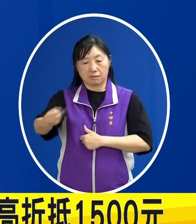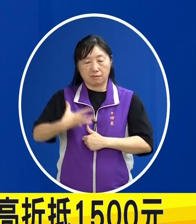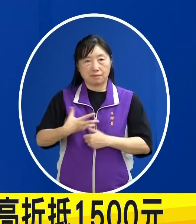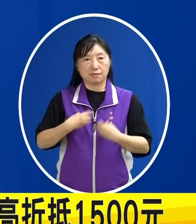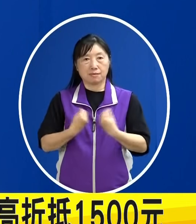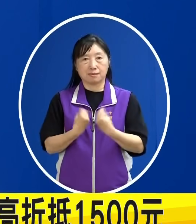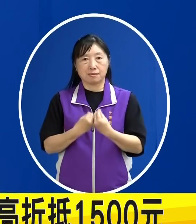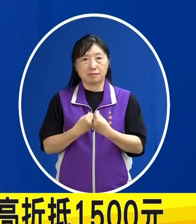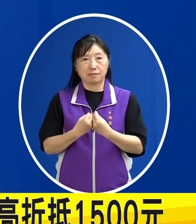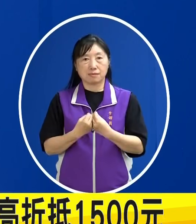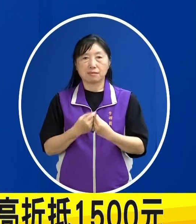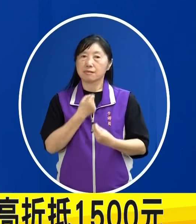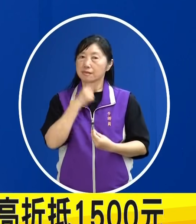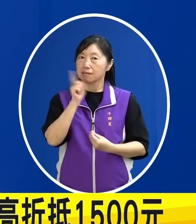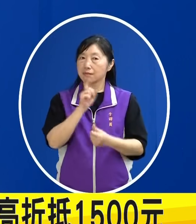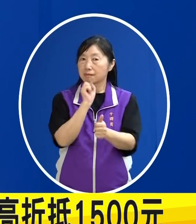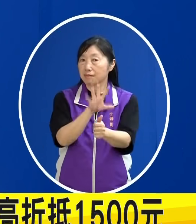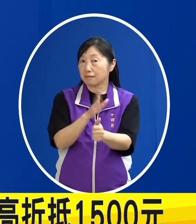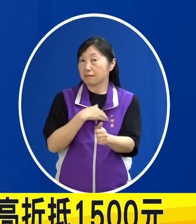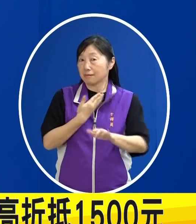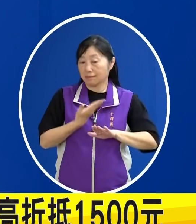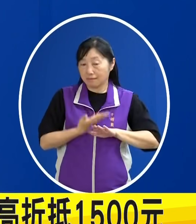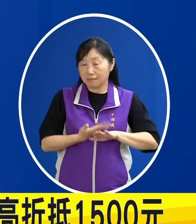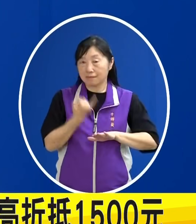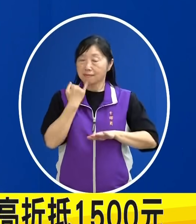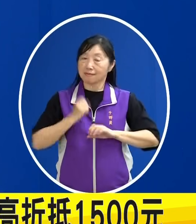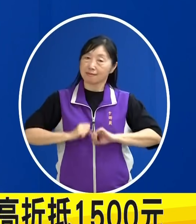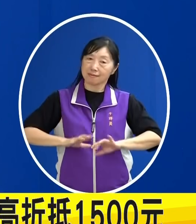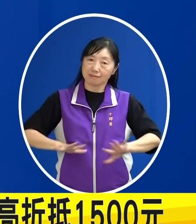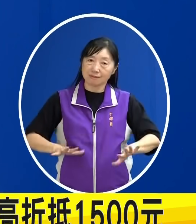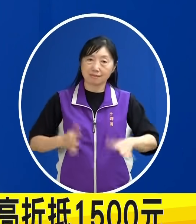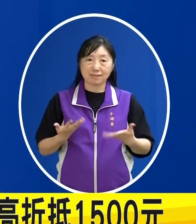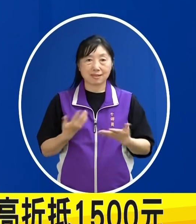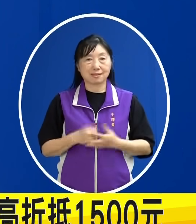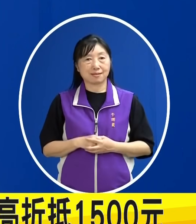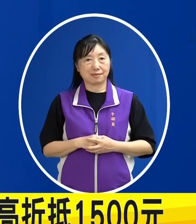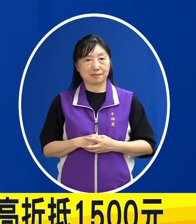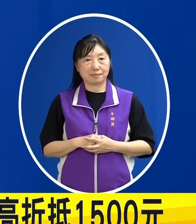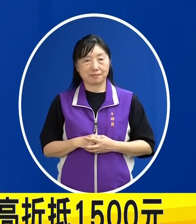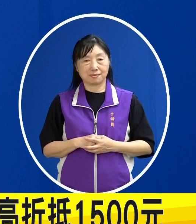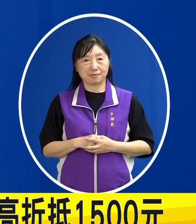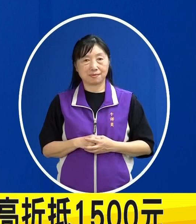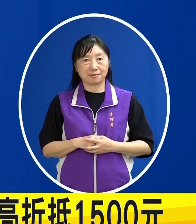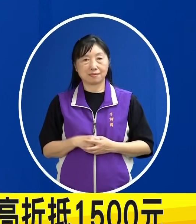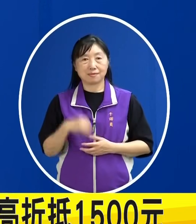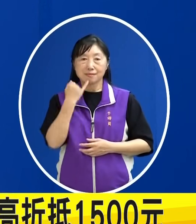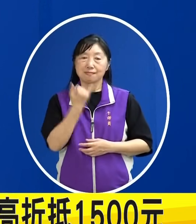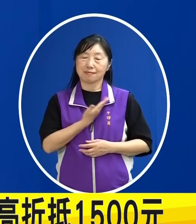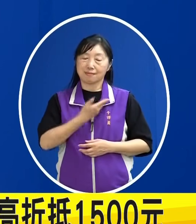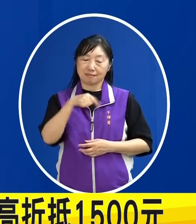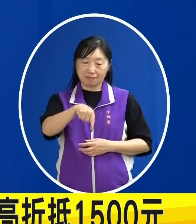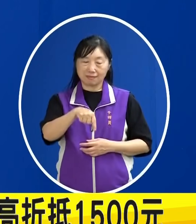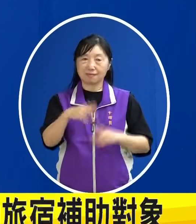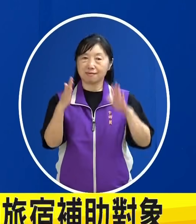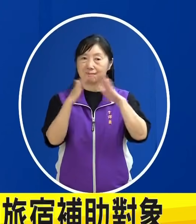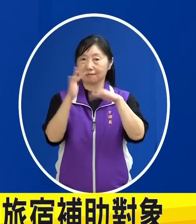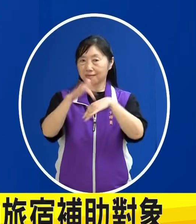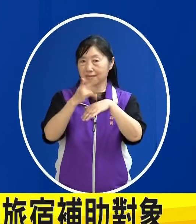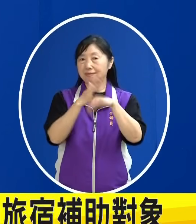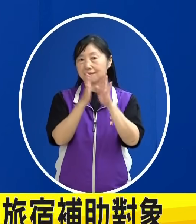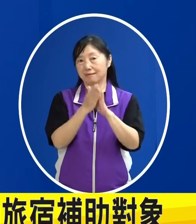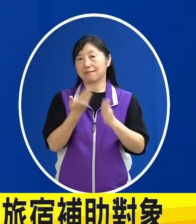象，那怎么样让他们放心舒压是这个措施最主要的目标，那也让他们的家人可以很安心我